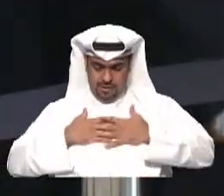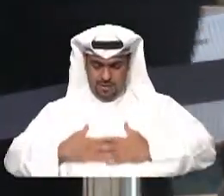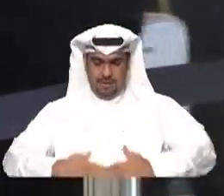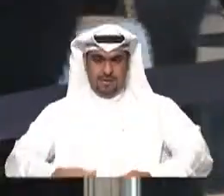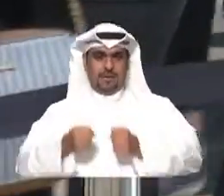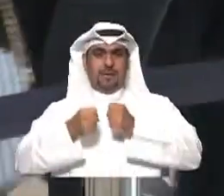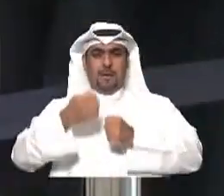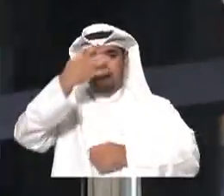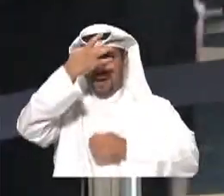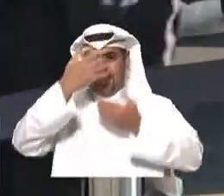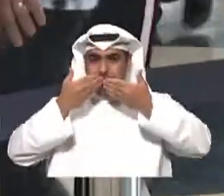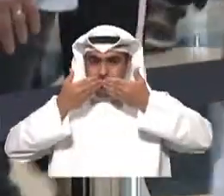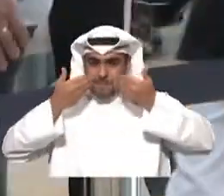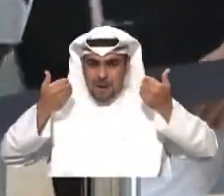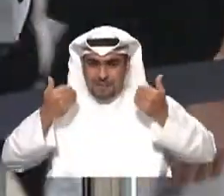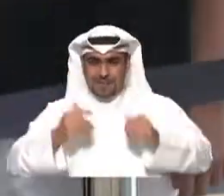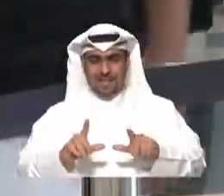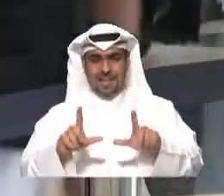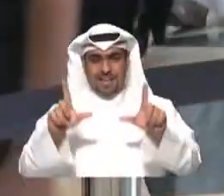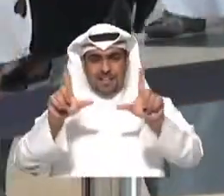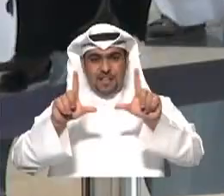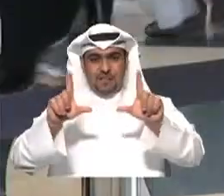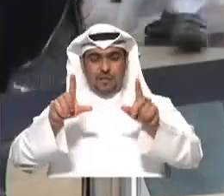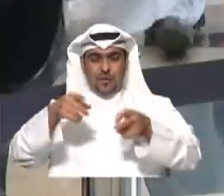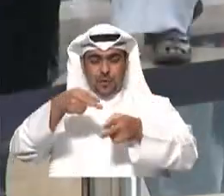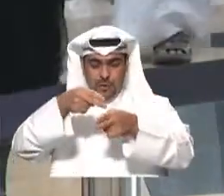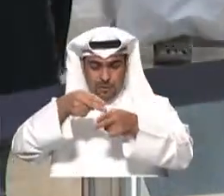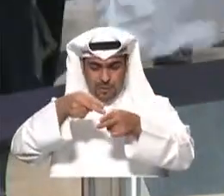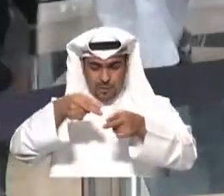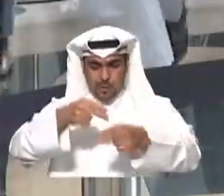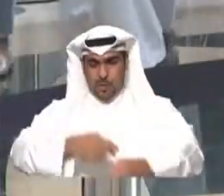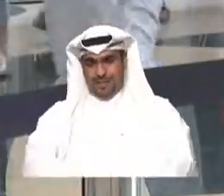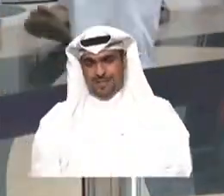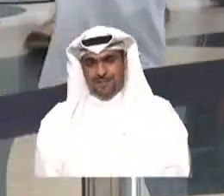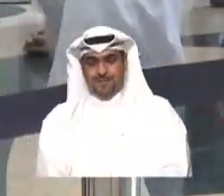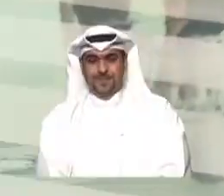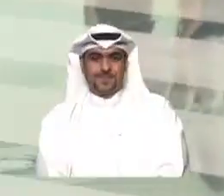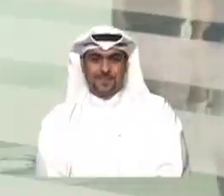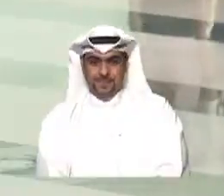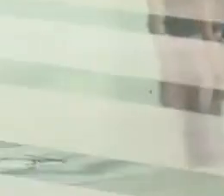ممكن. لما أبو علاوي، تلفزيون دولة الكويت.